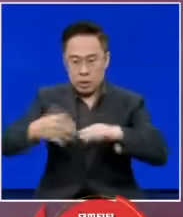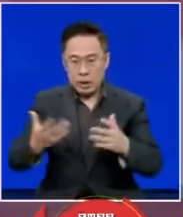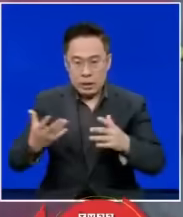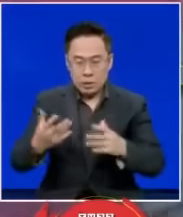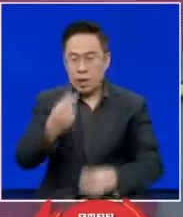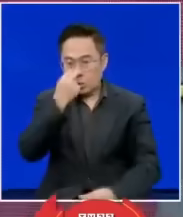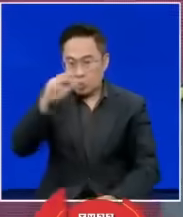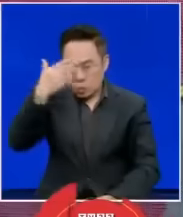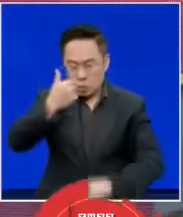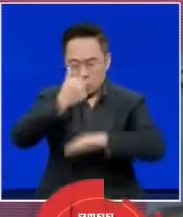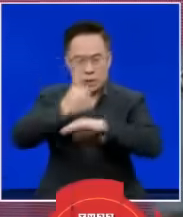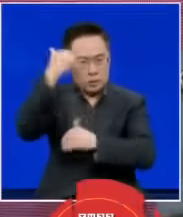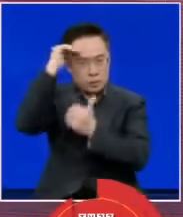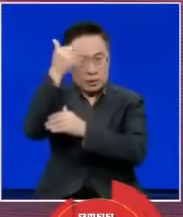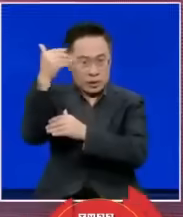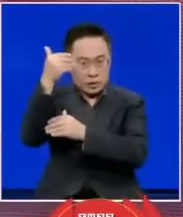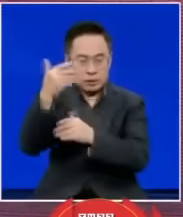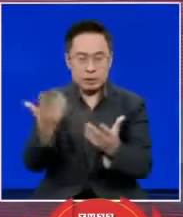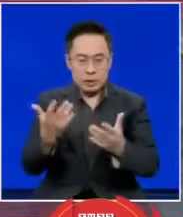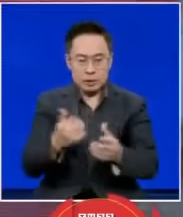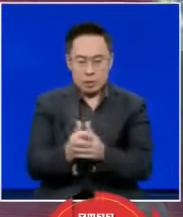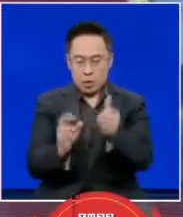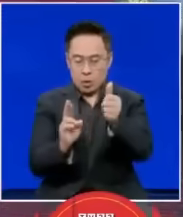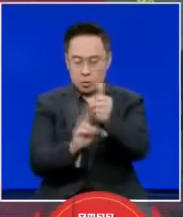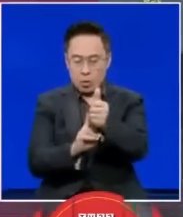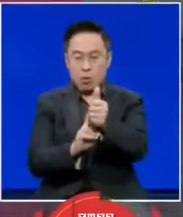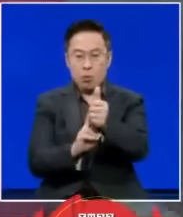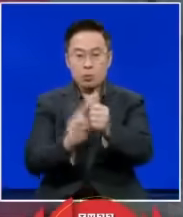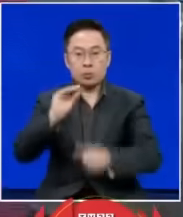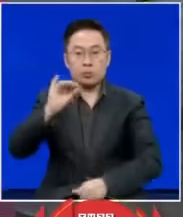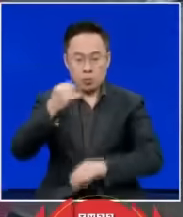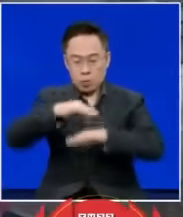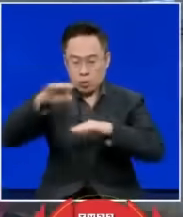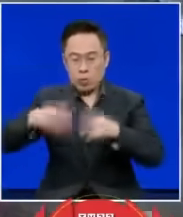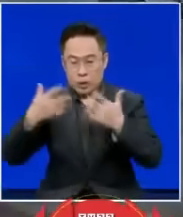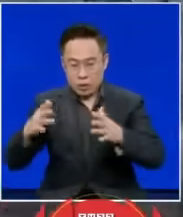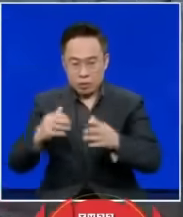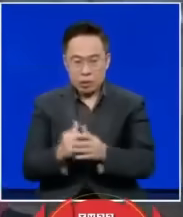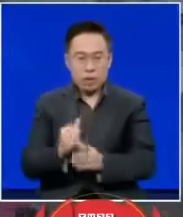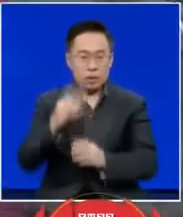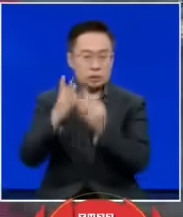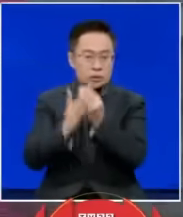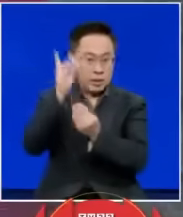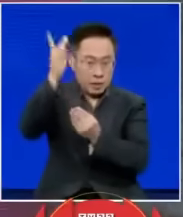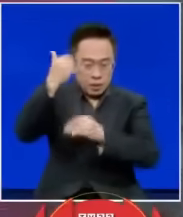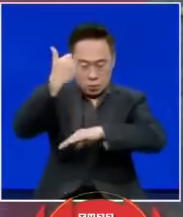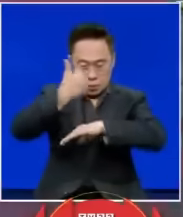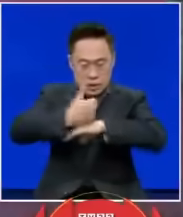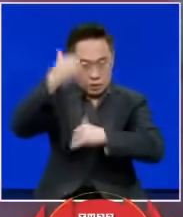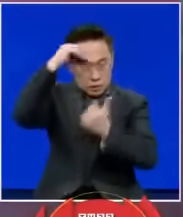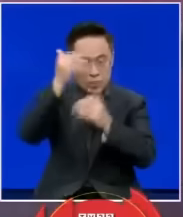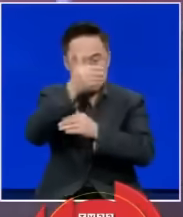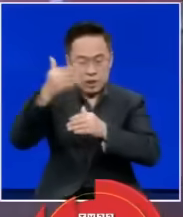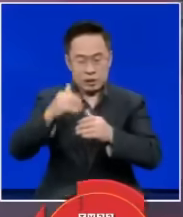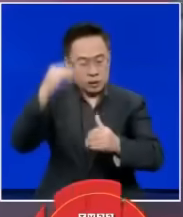ะว่าคือตอนนี้ในส่วนของบิ๊กโจ๊กก่อนนะคะแล้วสัปดาห์ต่อไปเราก็ต้องดูว่าแล้วของบิ๊กต่อจะออกมาในรูปแบบไหนอย่างไร หรือผู้เกี่ยวข้อง